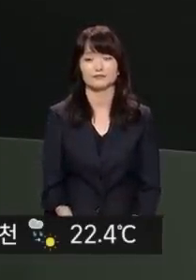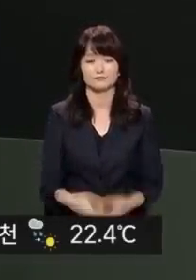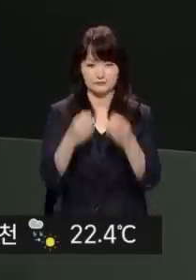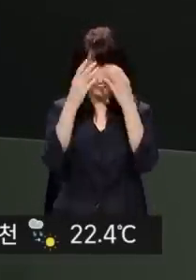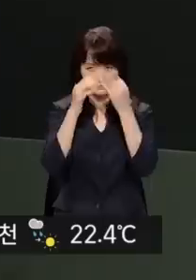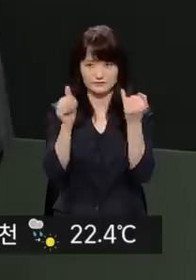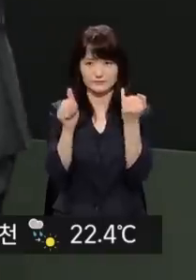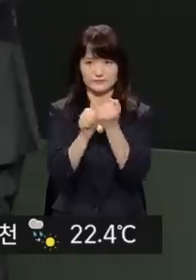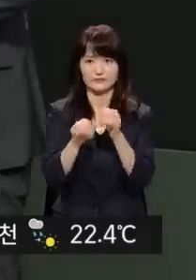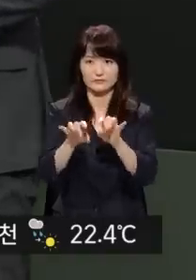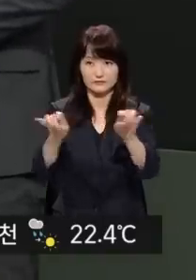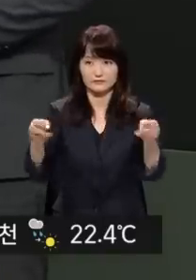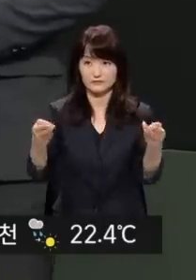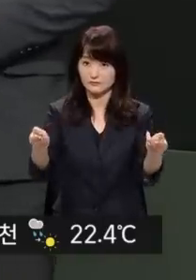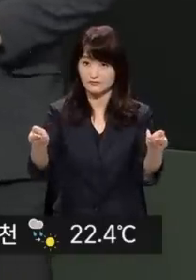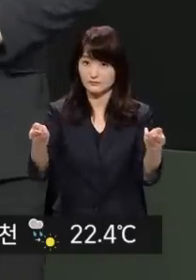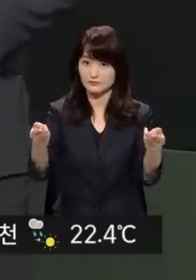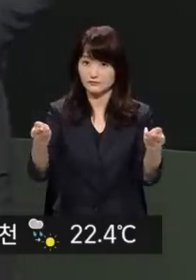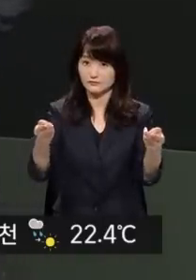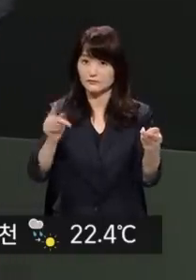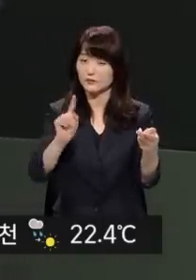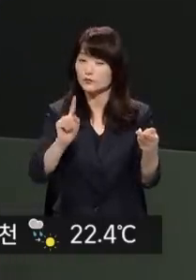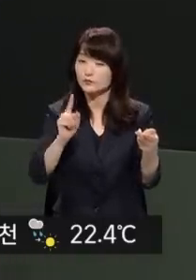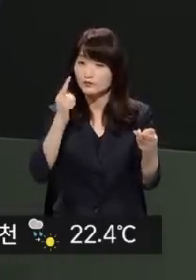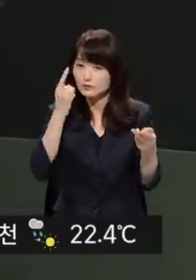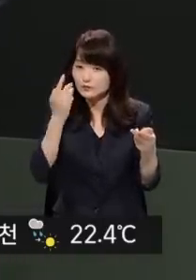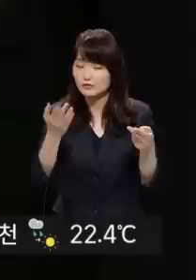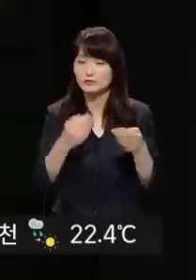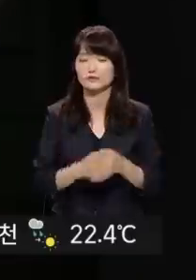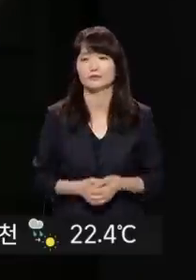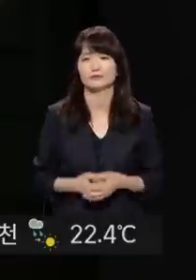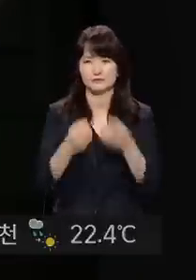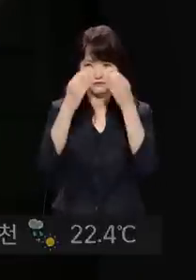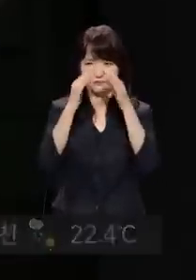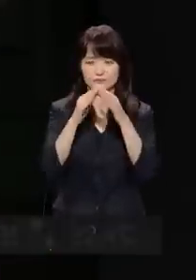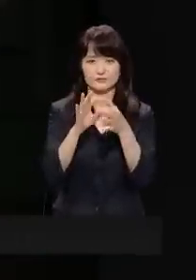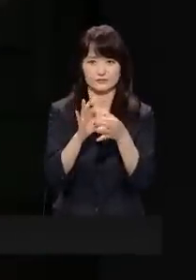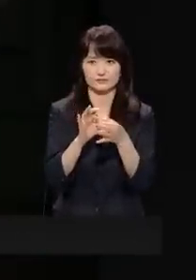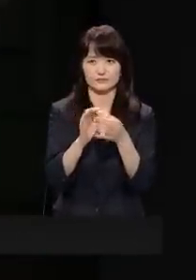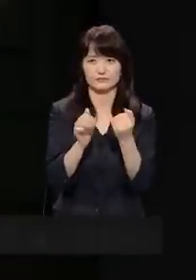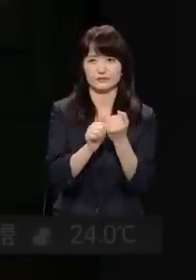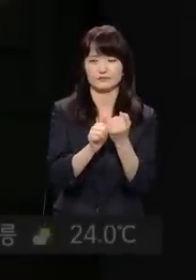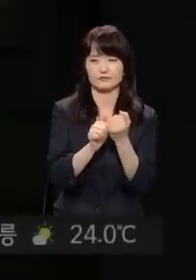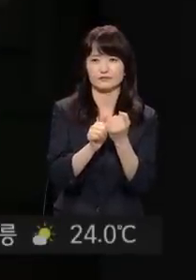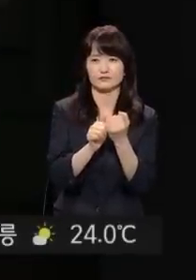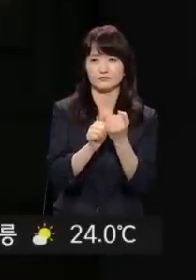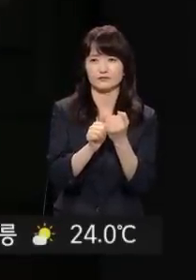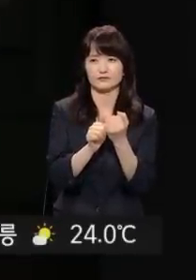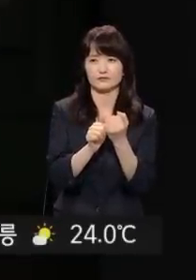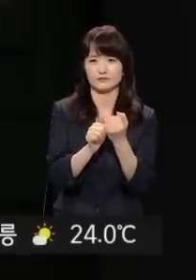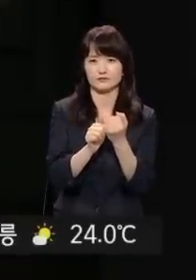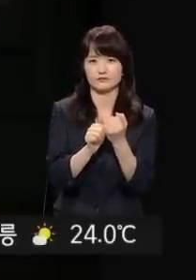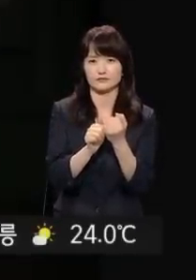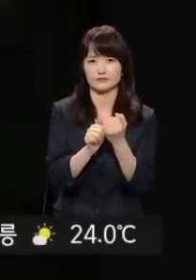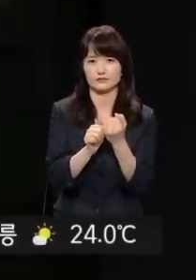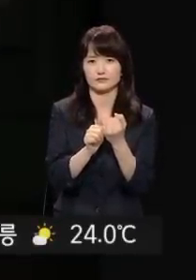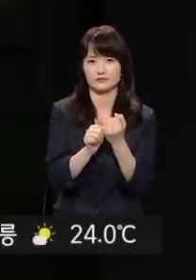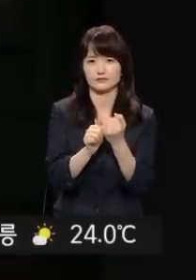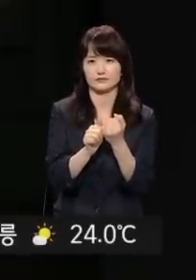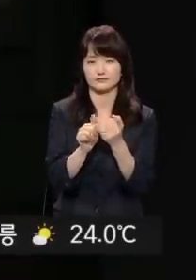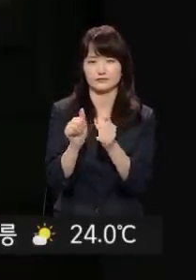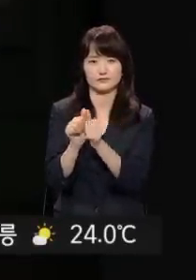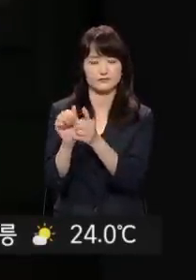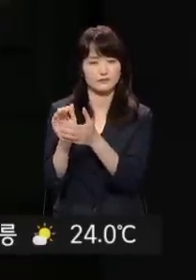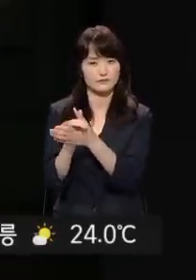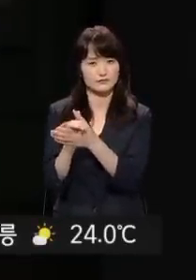신혼 각방은 안 되나요 아 이거 뭐죠 이거네 신혼집 문제를 두고 남친이랑 다퉜다는 사연인데요 이들이